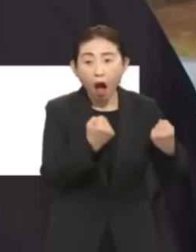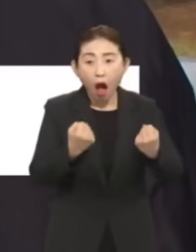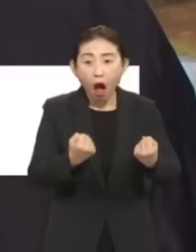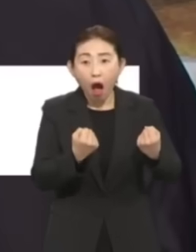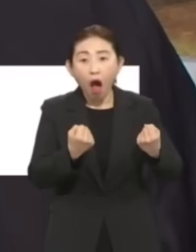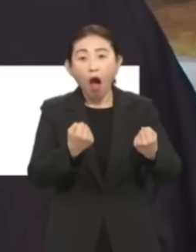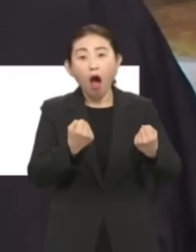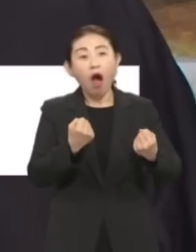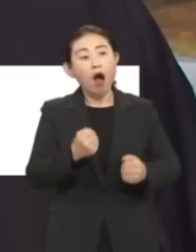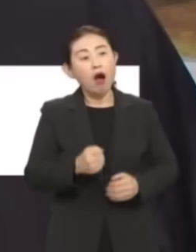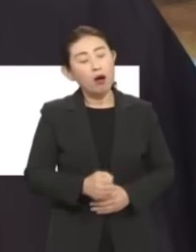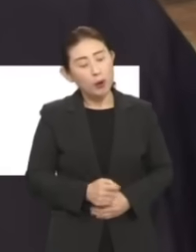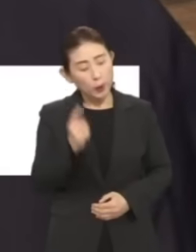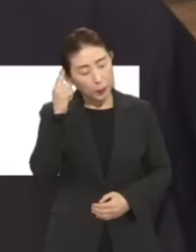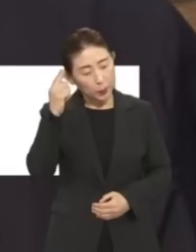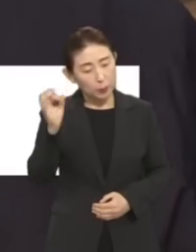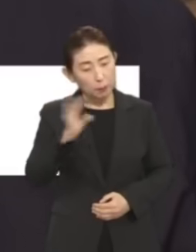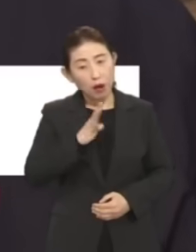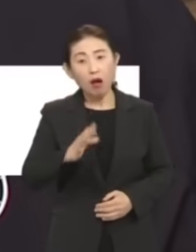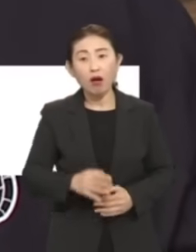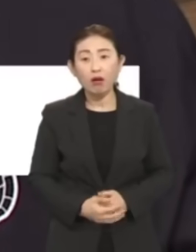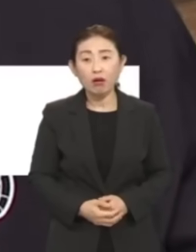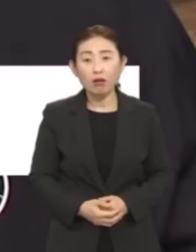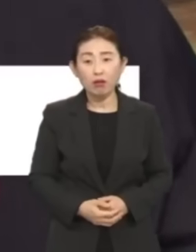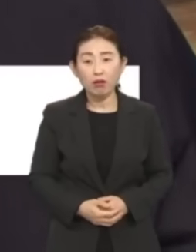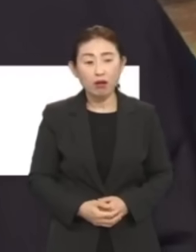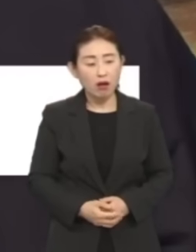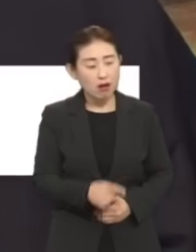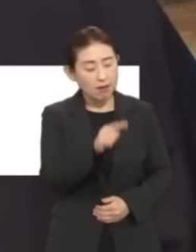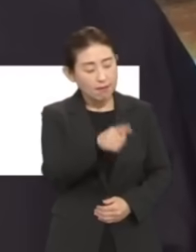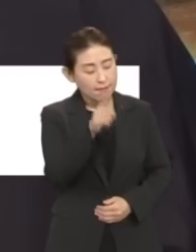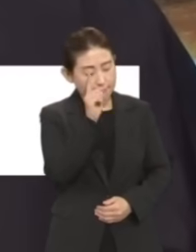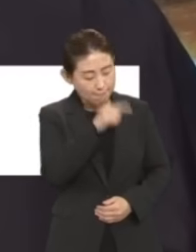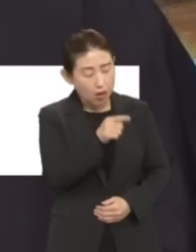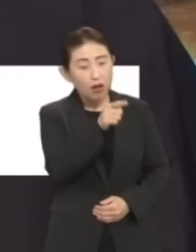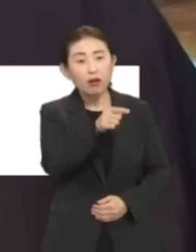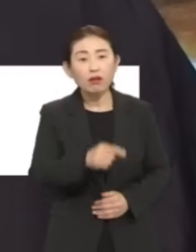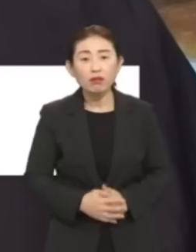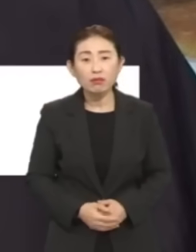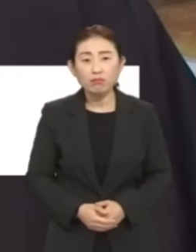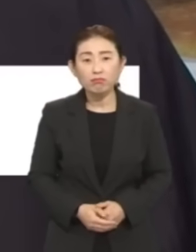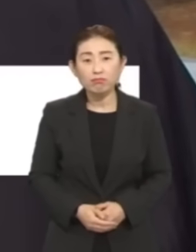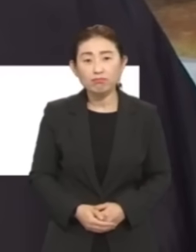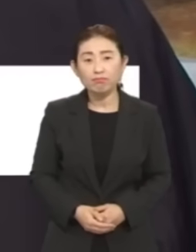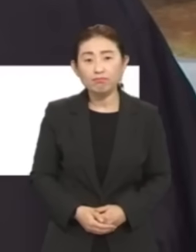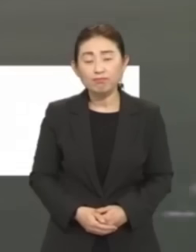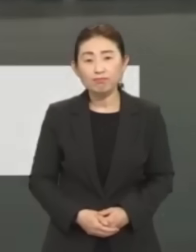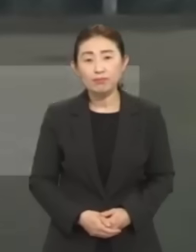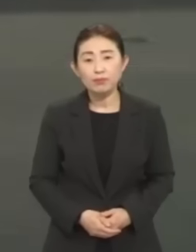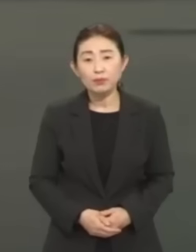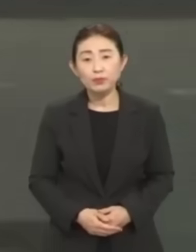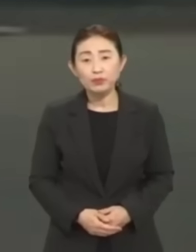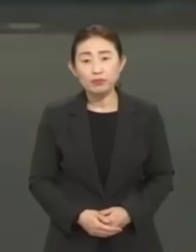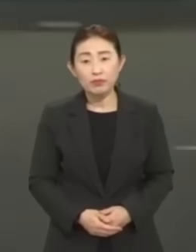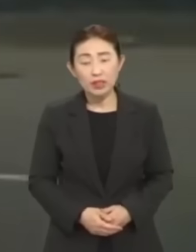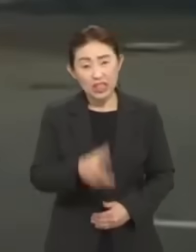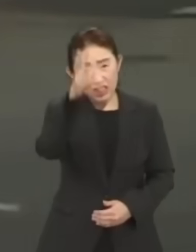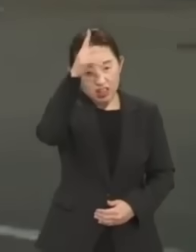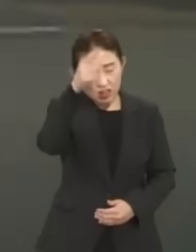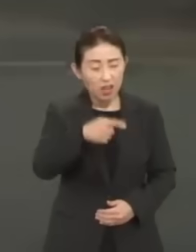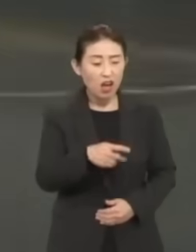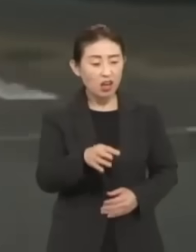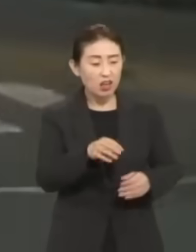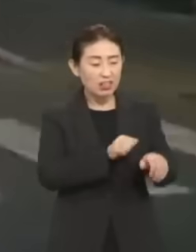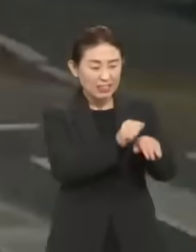신뢰를 무너뜨리고 몰랐을 걸 생각을 하니까 너무 괘씸하게 생각하고. 경찰은 업체